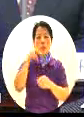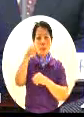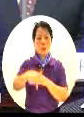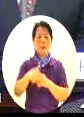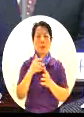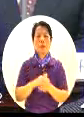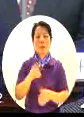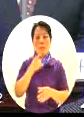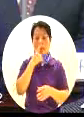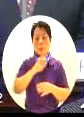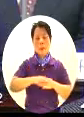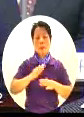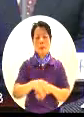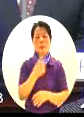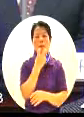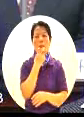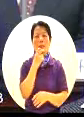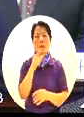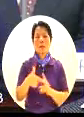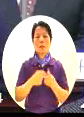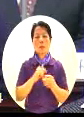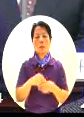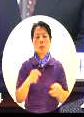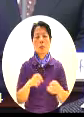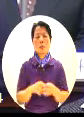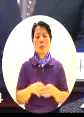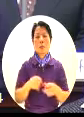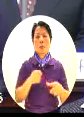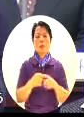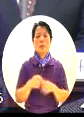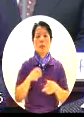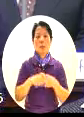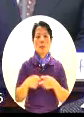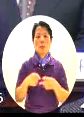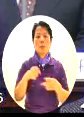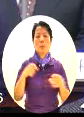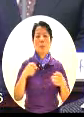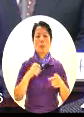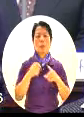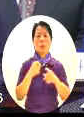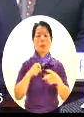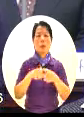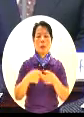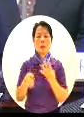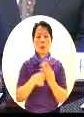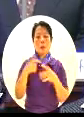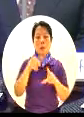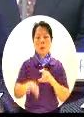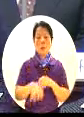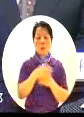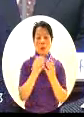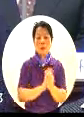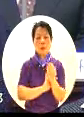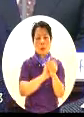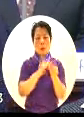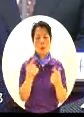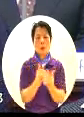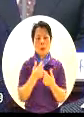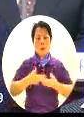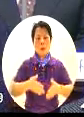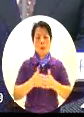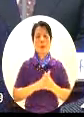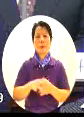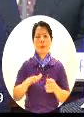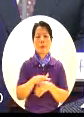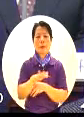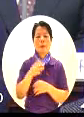会到中央，因为这跟工业局的支持有关 会有一个非常重要的面板业者